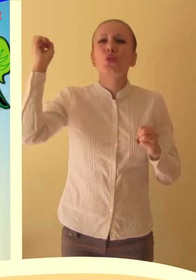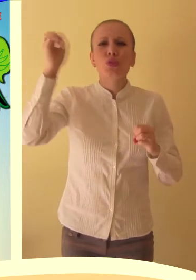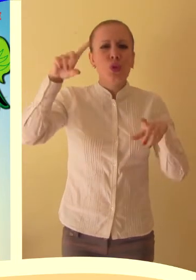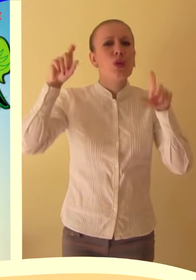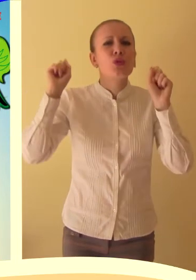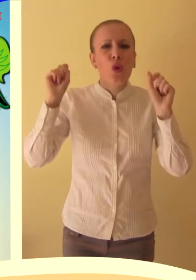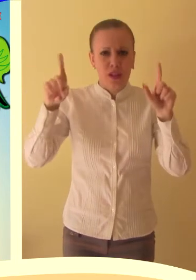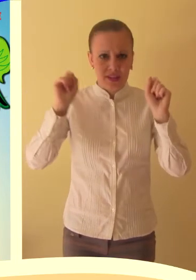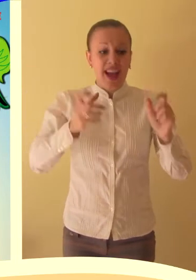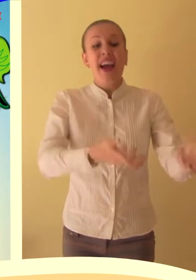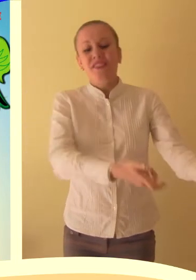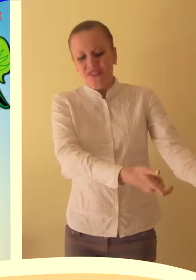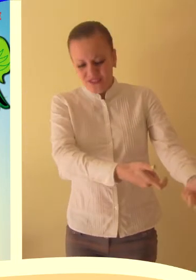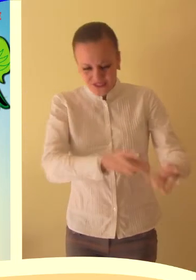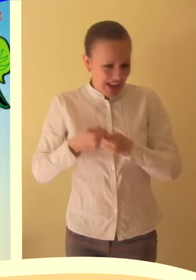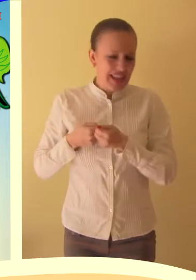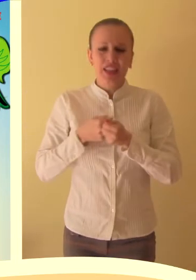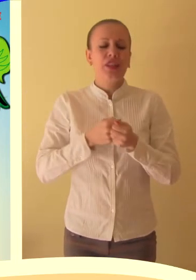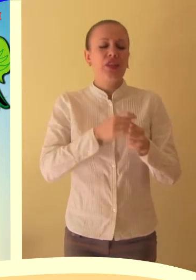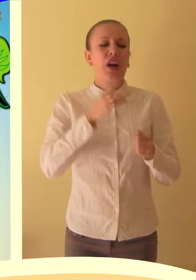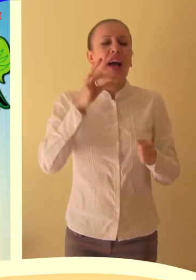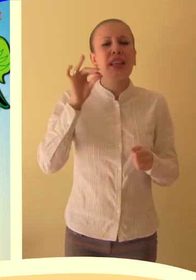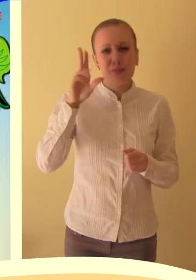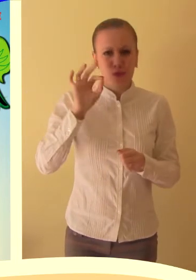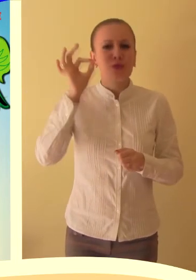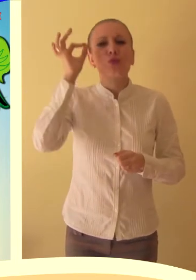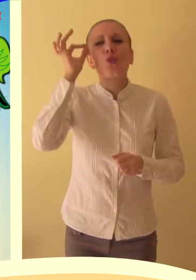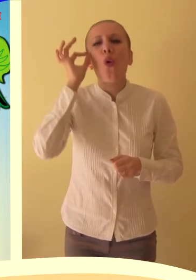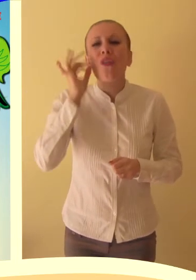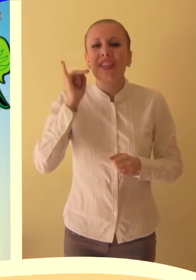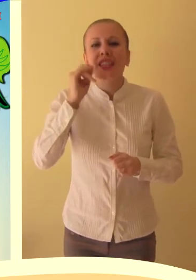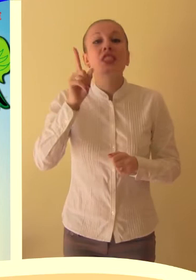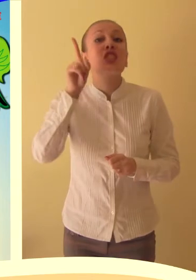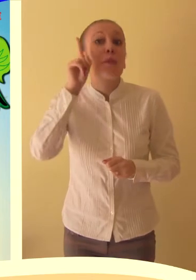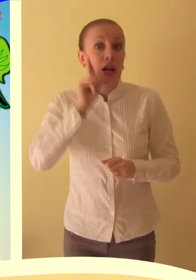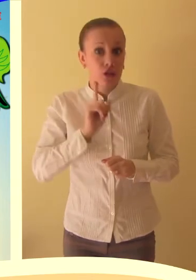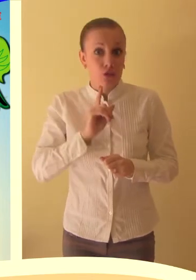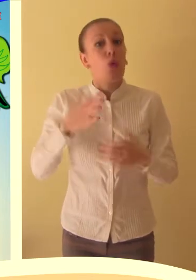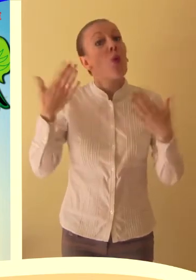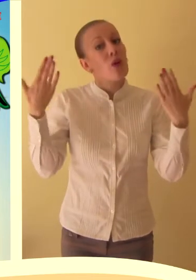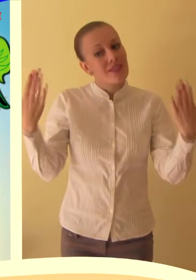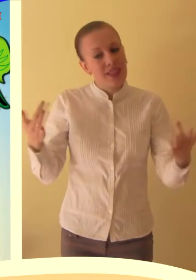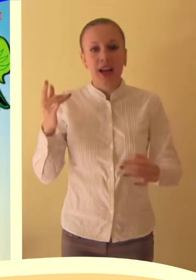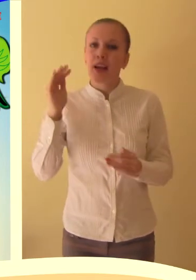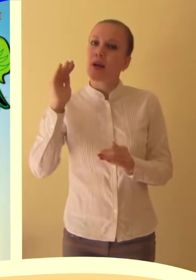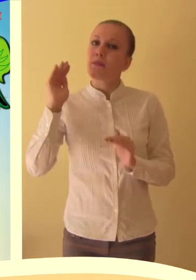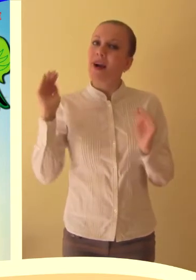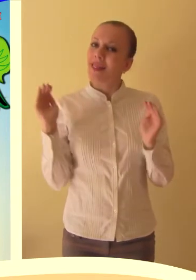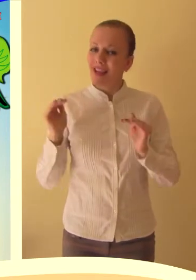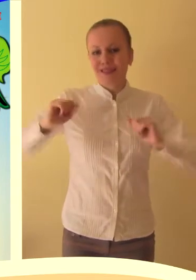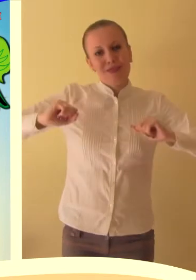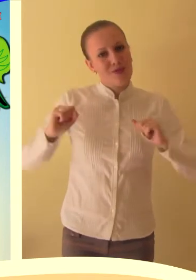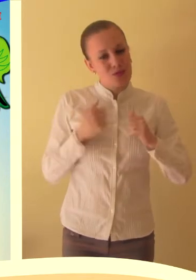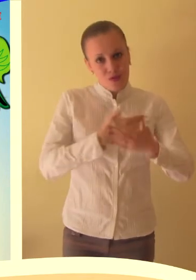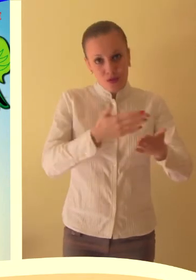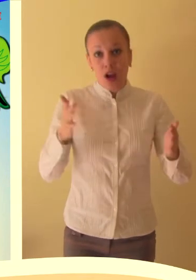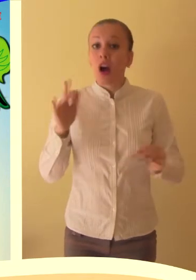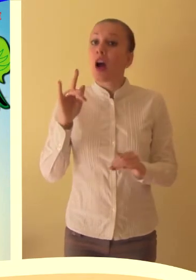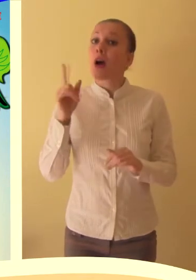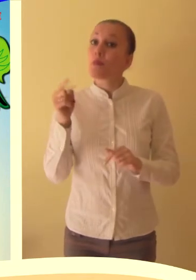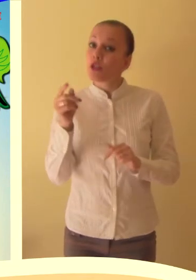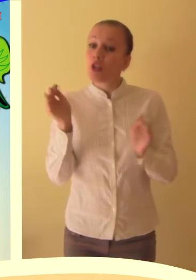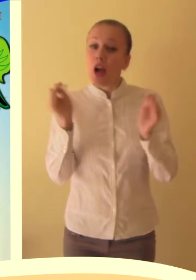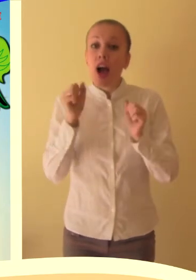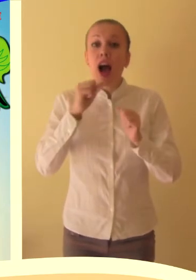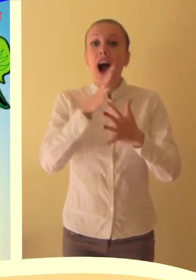-привелику, як сонце золоту, витягнули рібку соковиту і смачну Ось так, маленькі друзі,